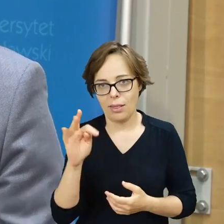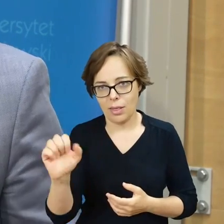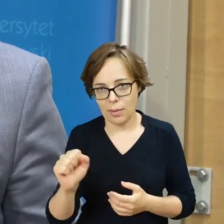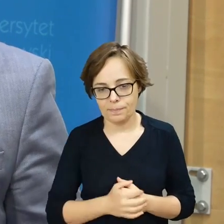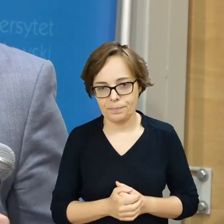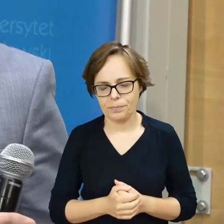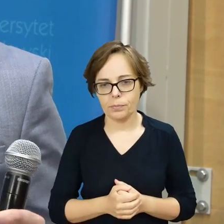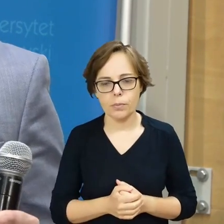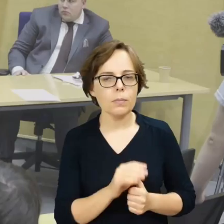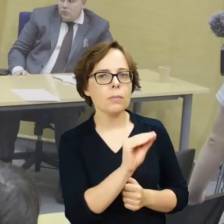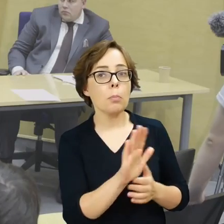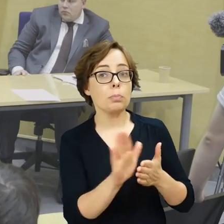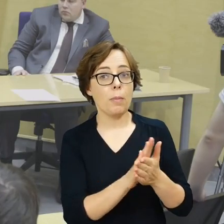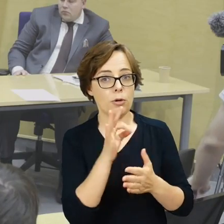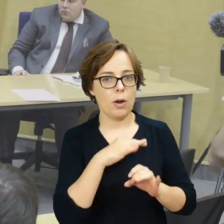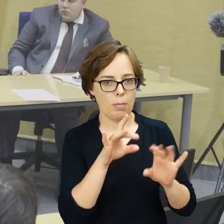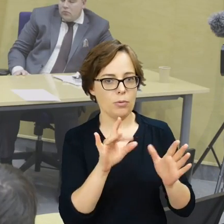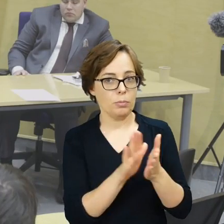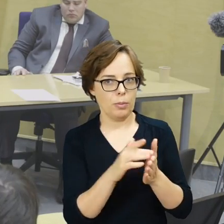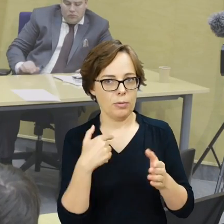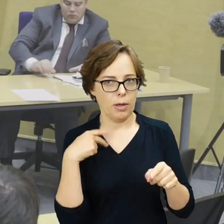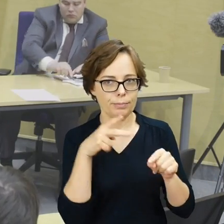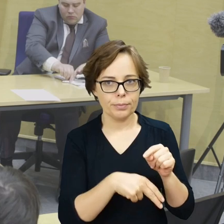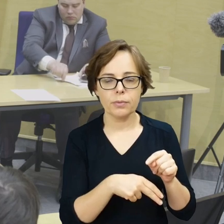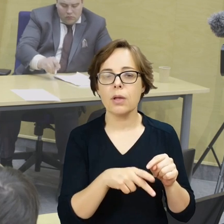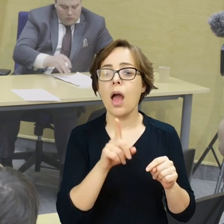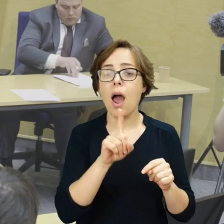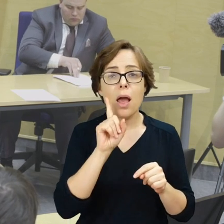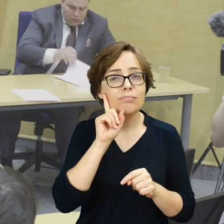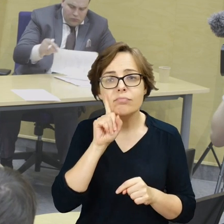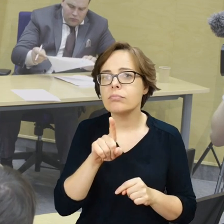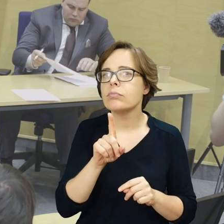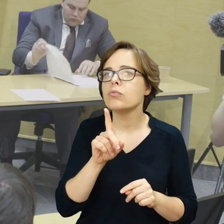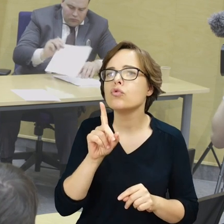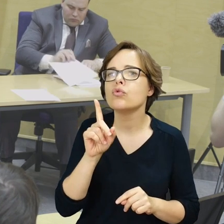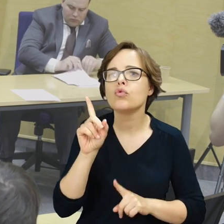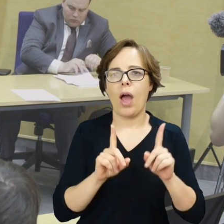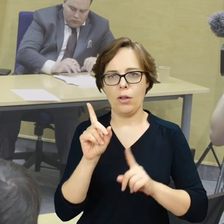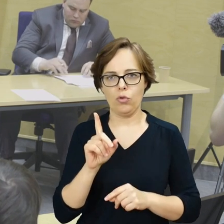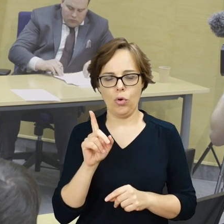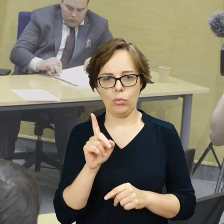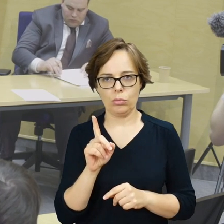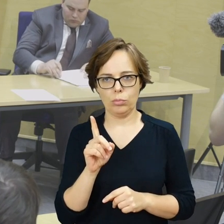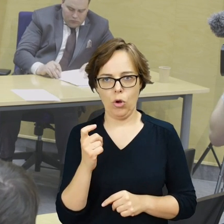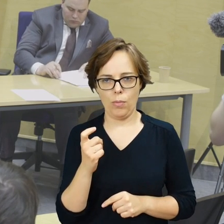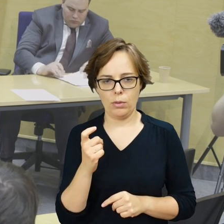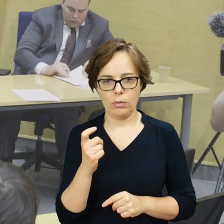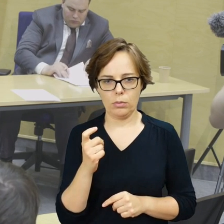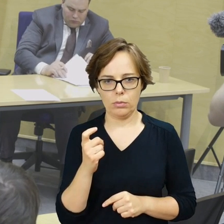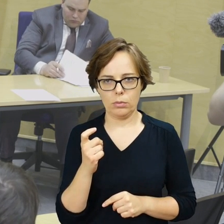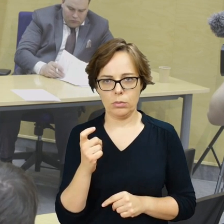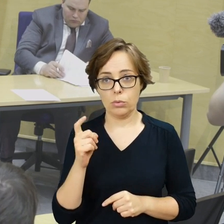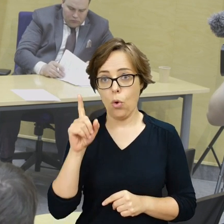Właśnie, przepraszam, panie profesorze, że wchodzę w słowo, bo to jest rzadki taki moment, kiedy ludzie, którzy stają po stronie skarżącej w